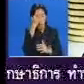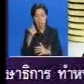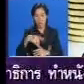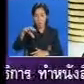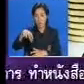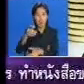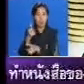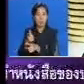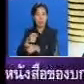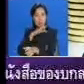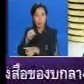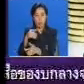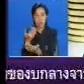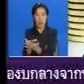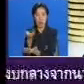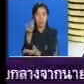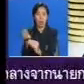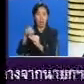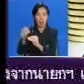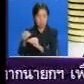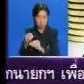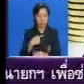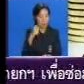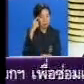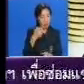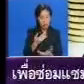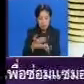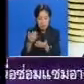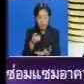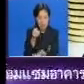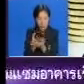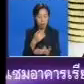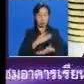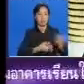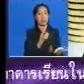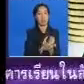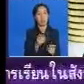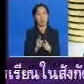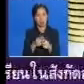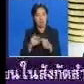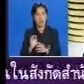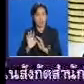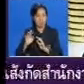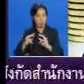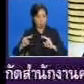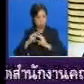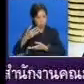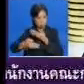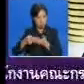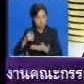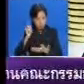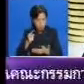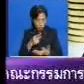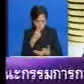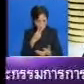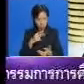าร์มนั้นนะครับยังค่อนข้างสูงกว่าราคาขายในปัจจุบันที่มีการกำหนดโดยกระทรวงพาณิชย์นะครับก็จะต้องมีการเข้าไปควบคุมดูแลในจุดนี้ว่าราคาหมูหน้าฟาร์มนั้นรา